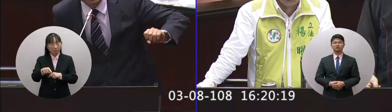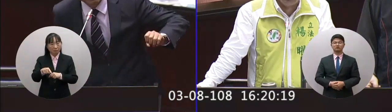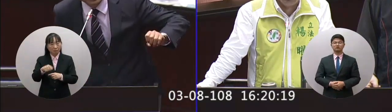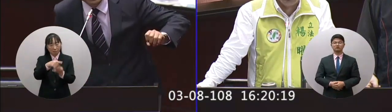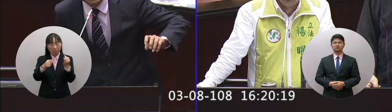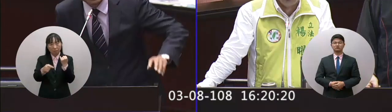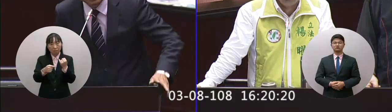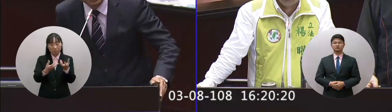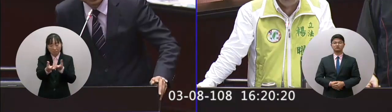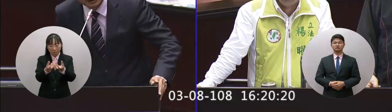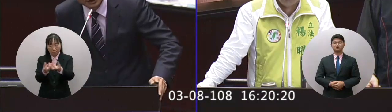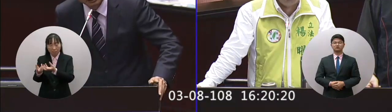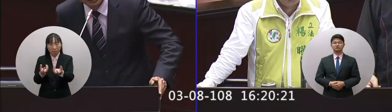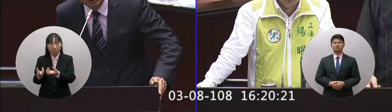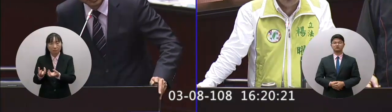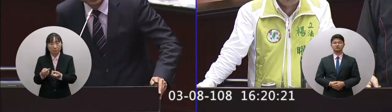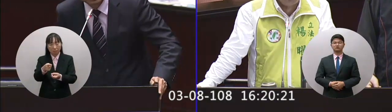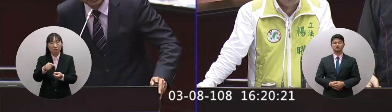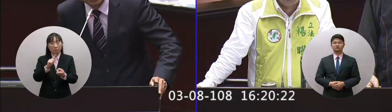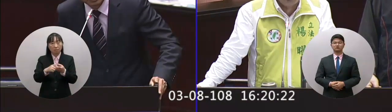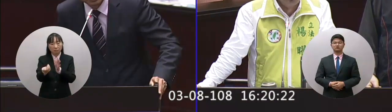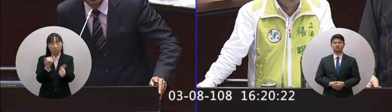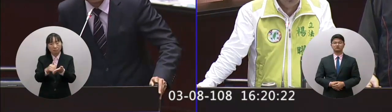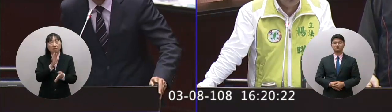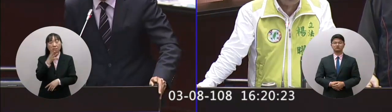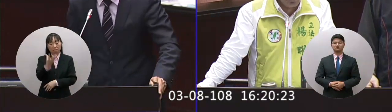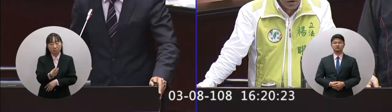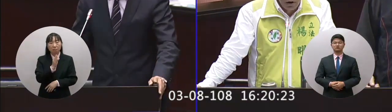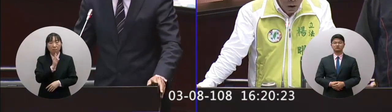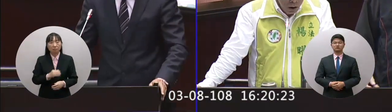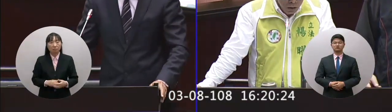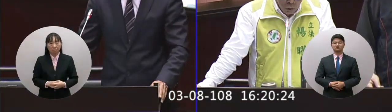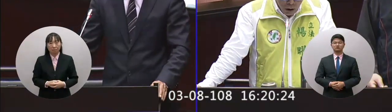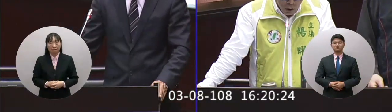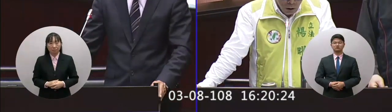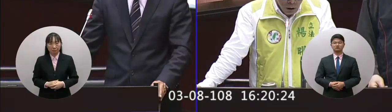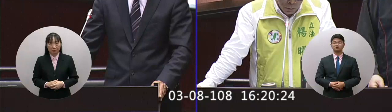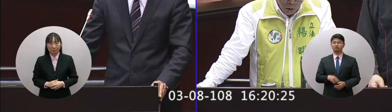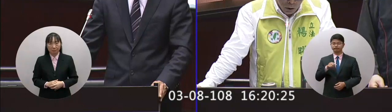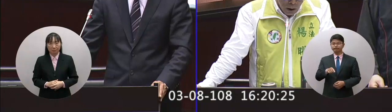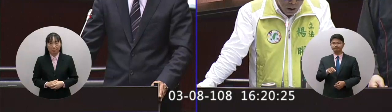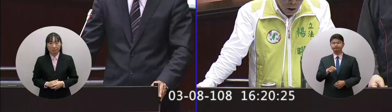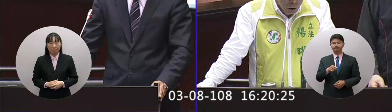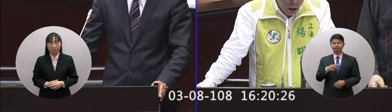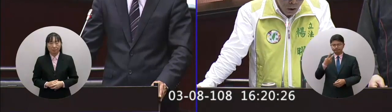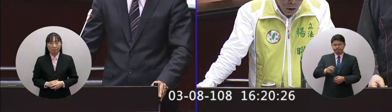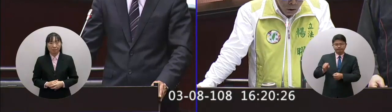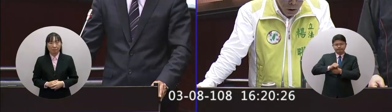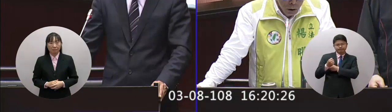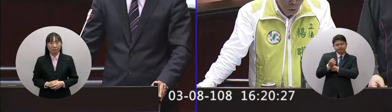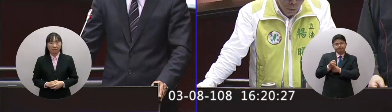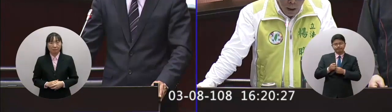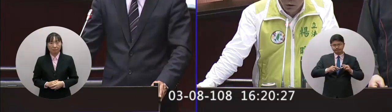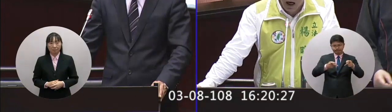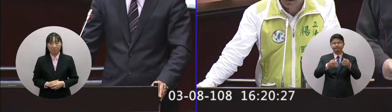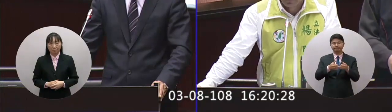的分配比例来讲的话，相对的预算是比较偏少，没错。 所以这个必须要加强还有一个